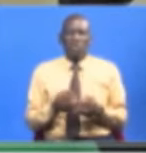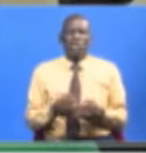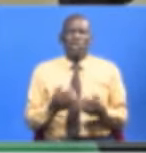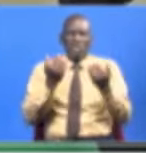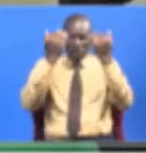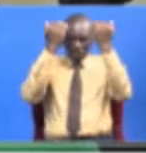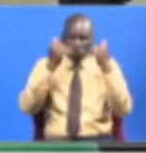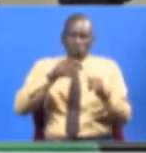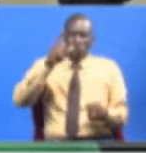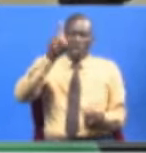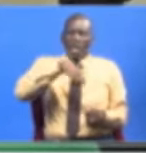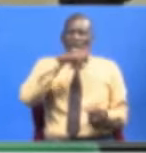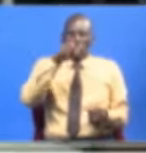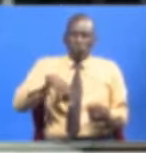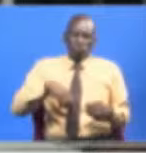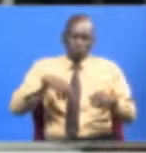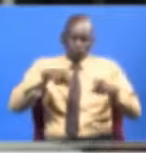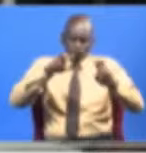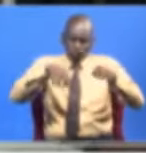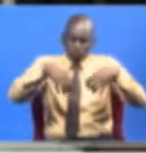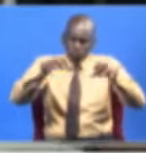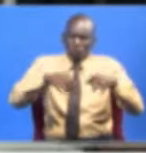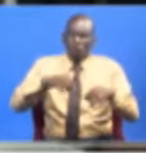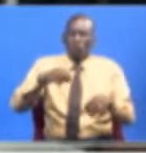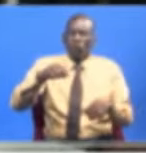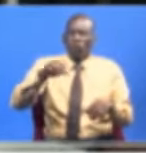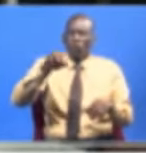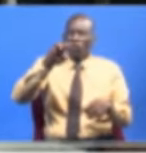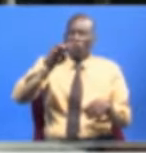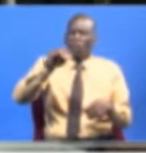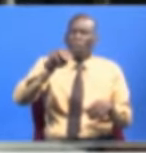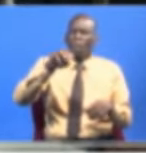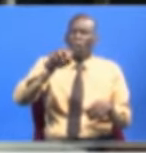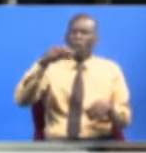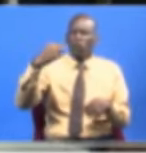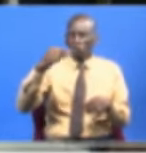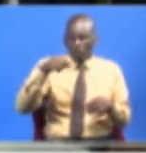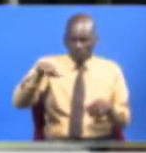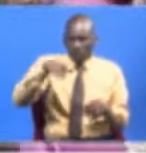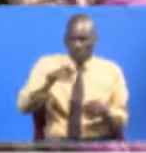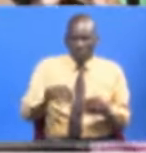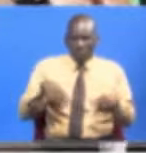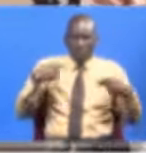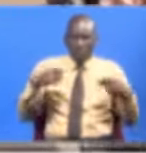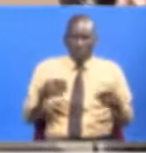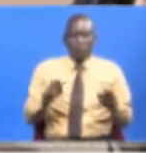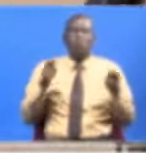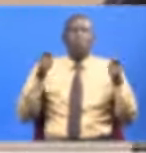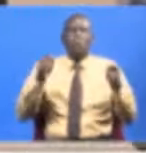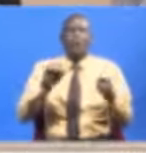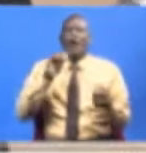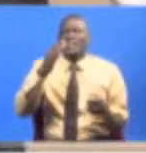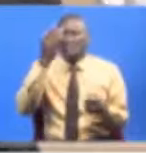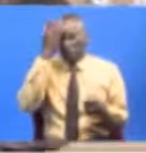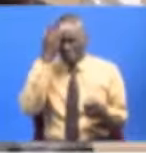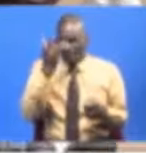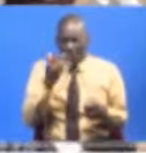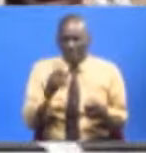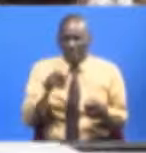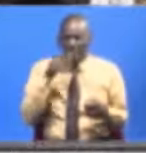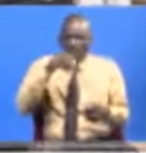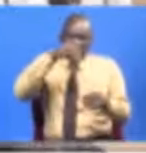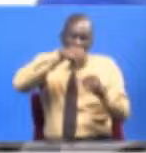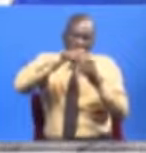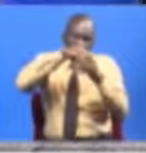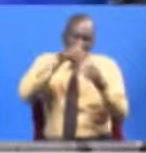kupiga marufuku zoezi hilo la uchimbaji madini eneo hilo, wakazi waliandamana wakiulizana ni kwa nini mwekezaji huyo